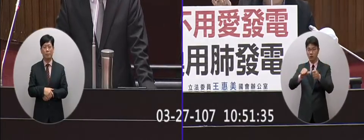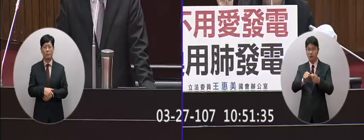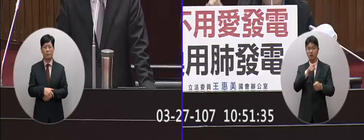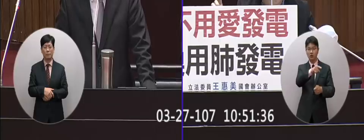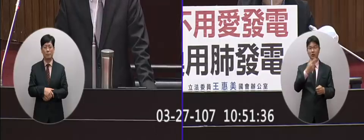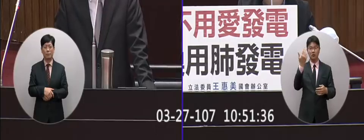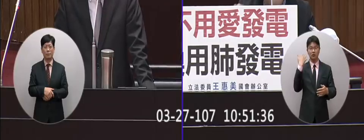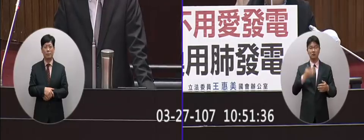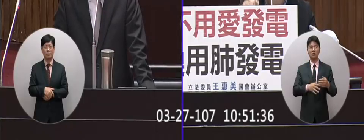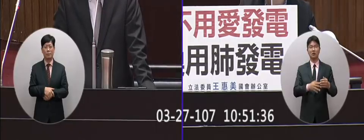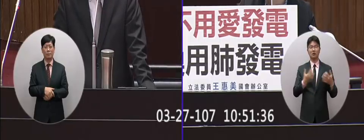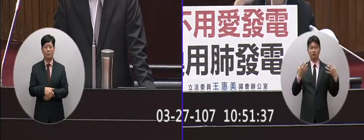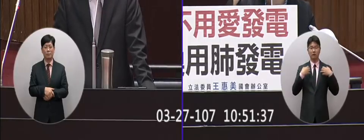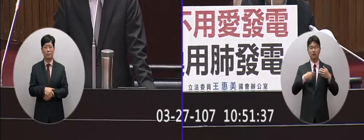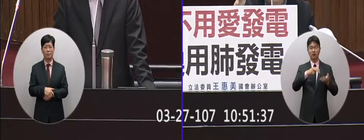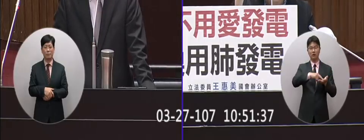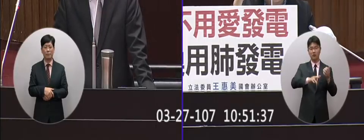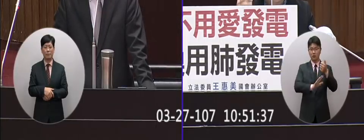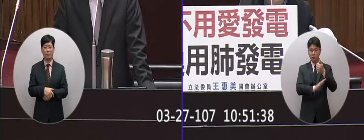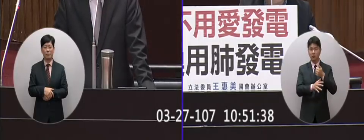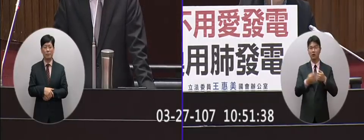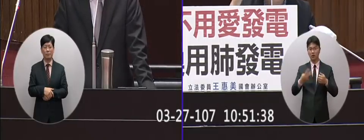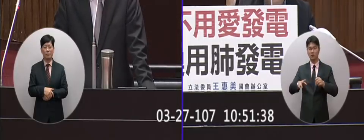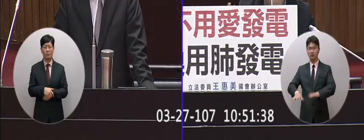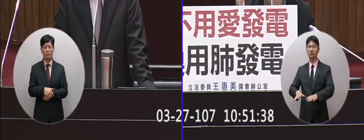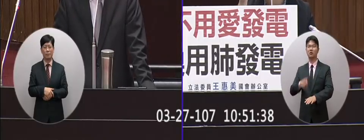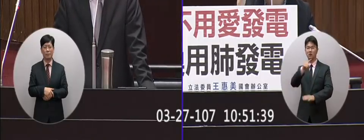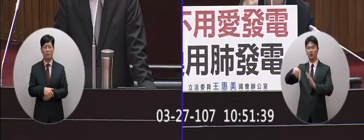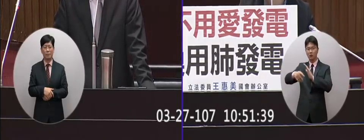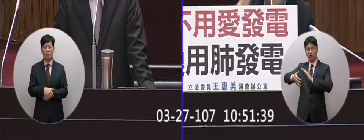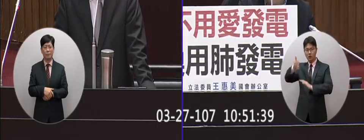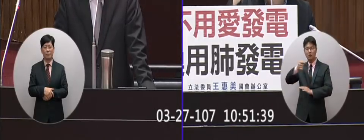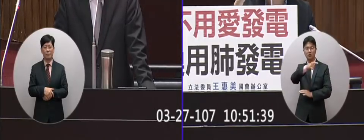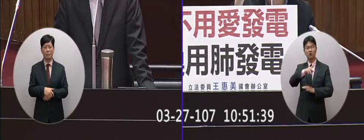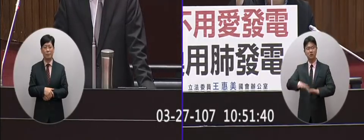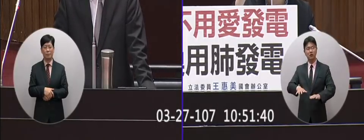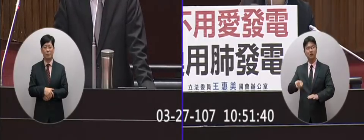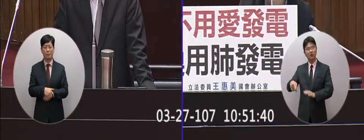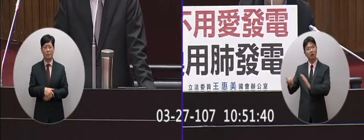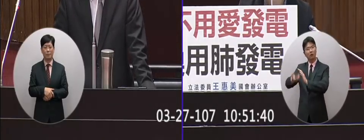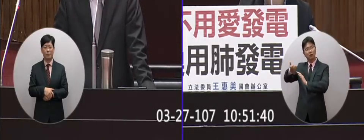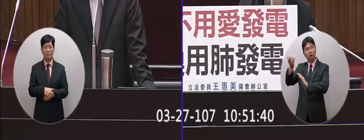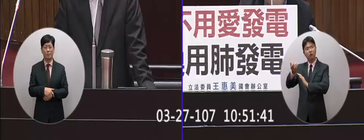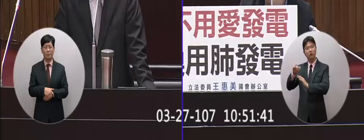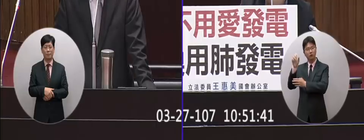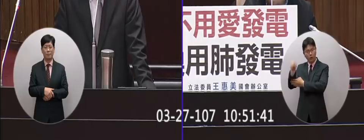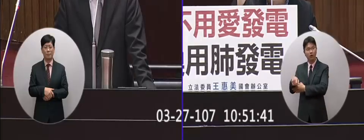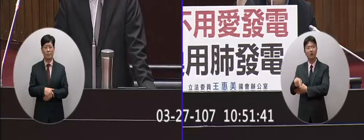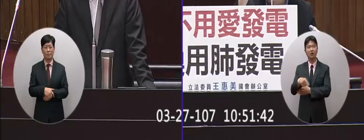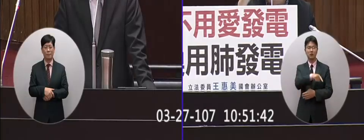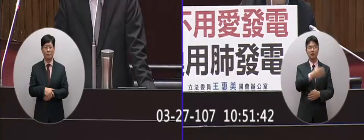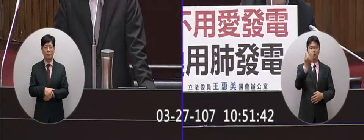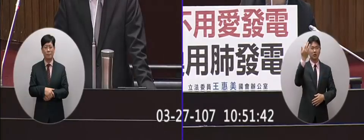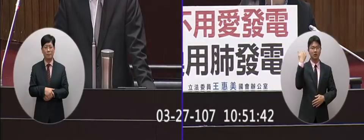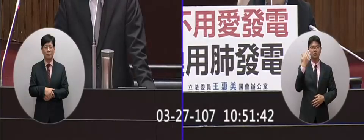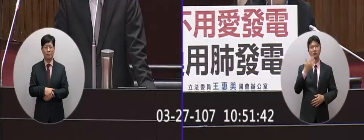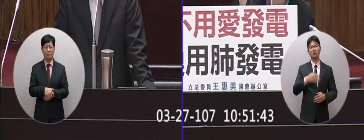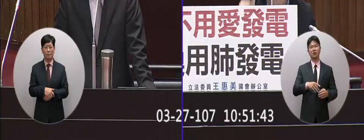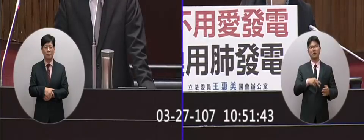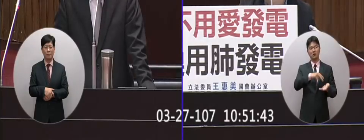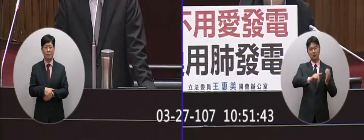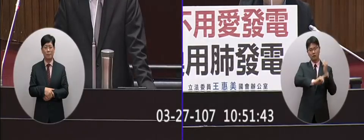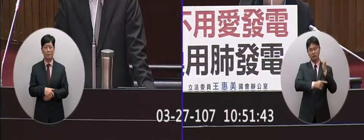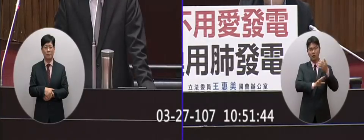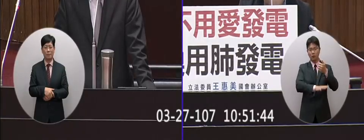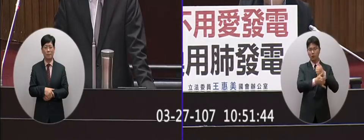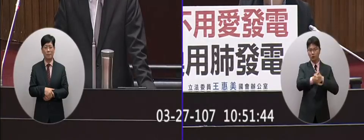干事长讲的话跟你现在院长讲的话，你现在用火力全开跟你当时当民意代表的这个理念到底有没